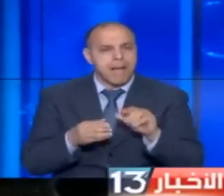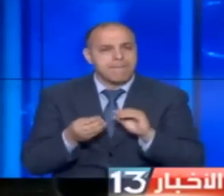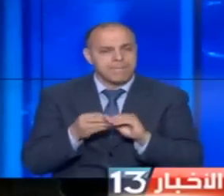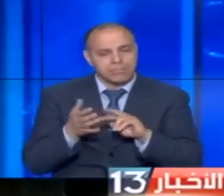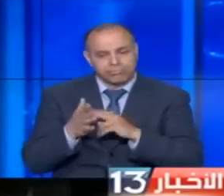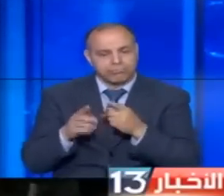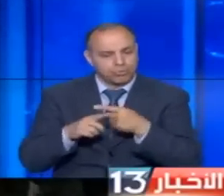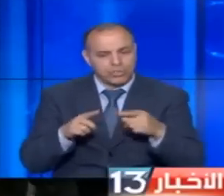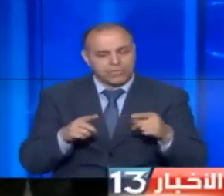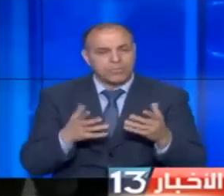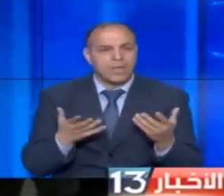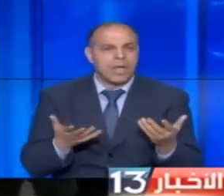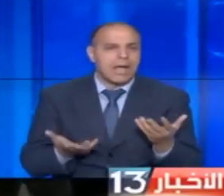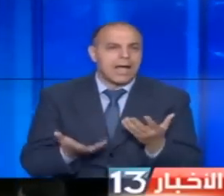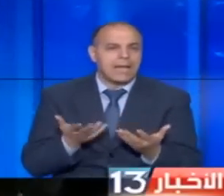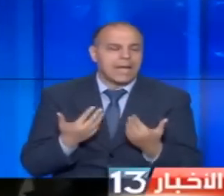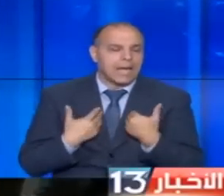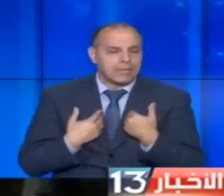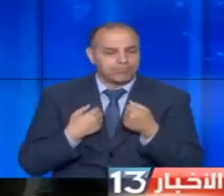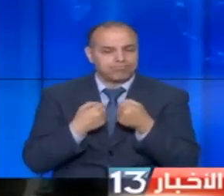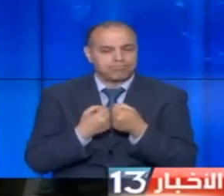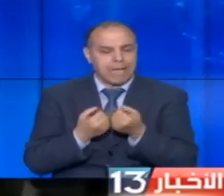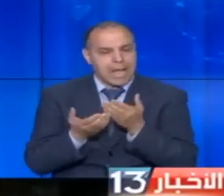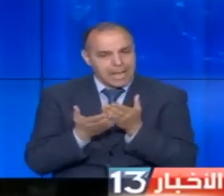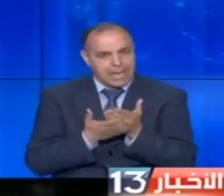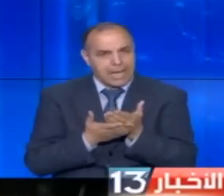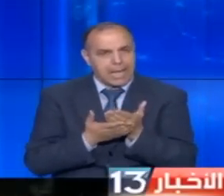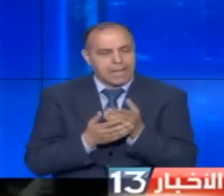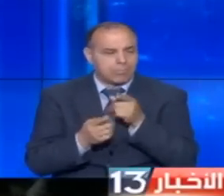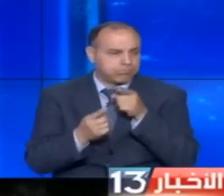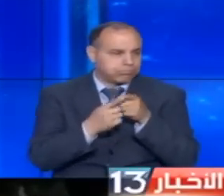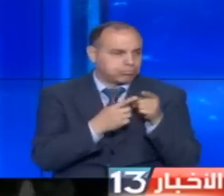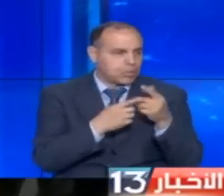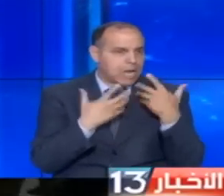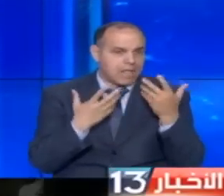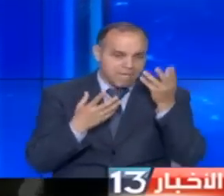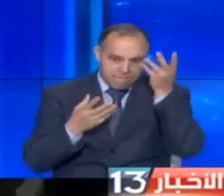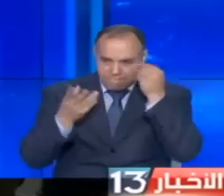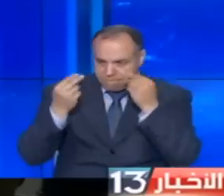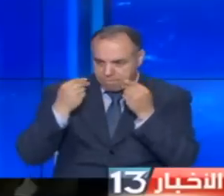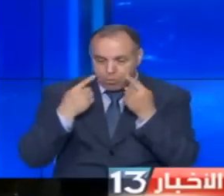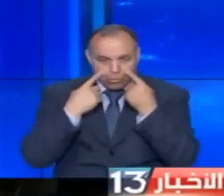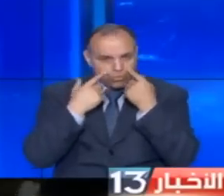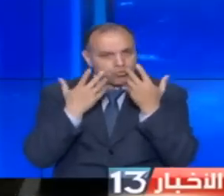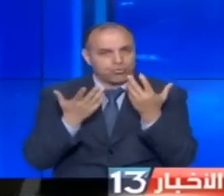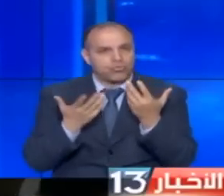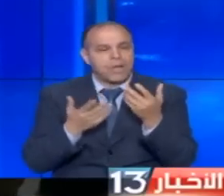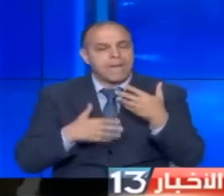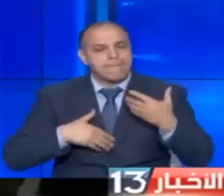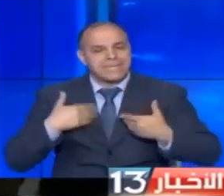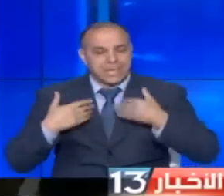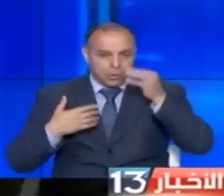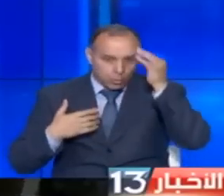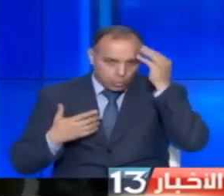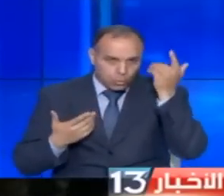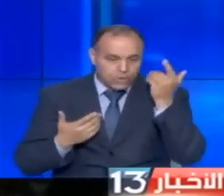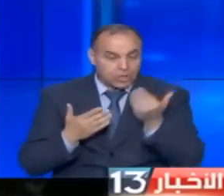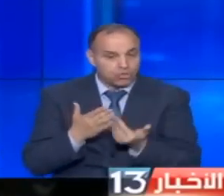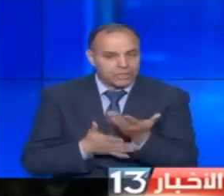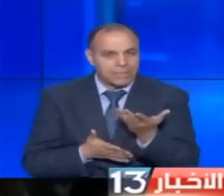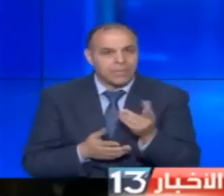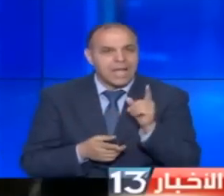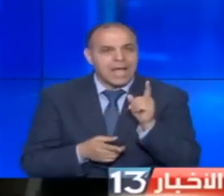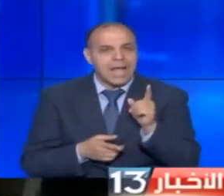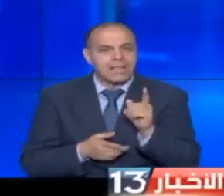مختلفه على الاقل نقف على حقيقه هذه التوجهات يفهموا حقيقه المشهد المطرح التونسي الحالي من